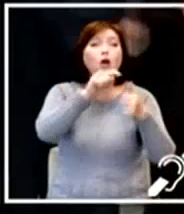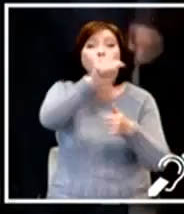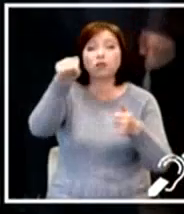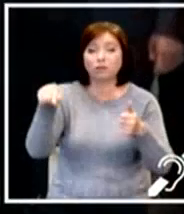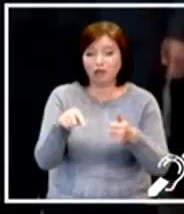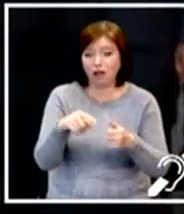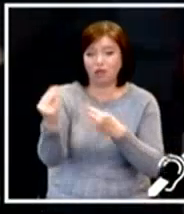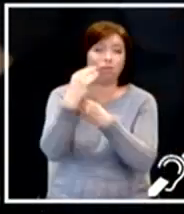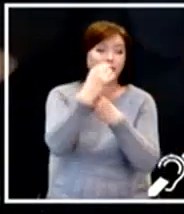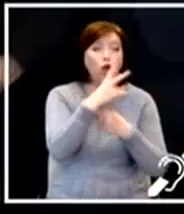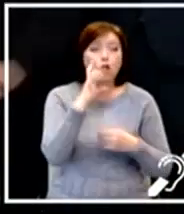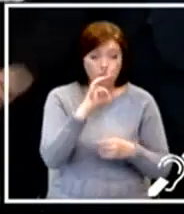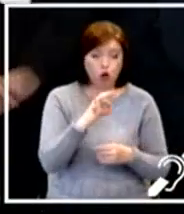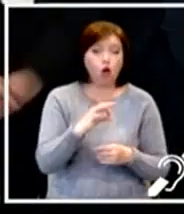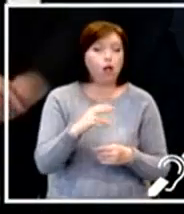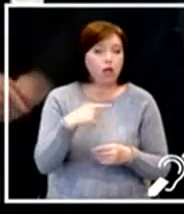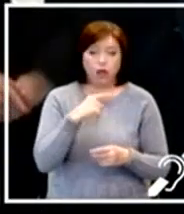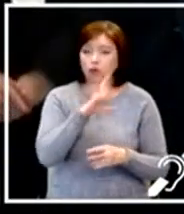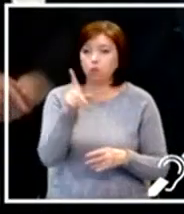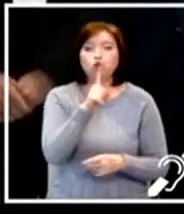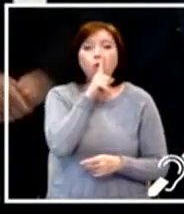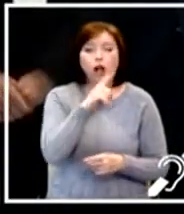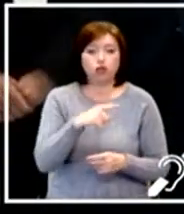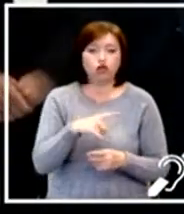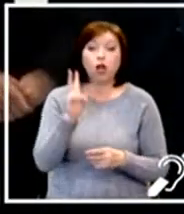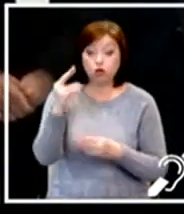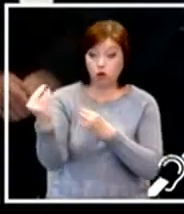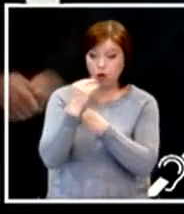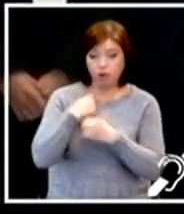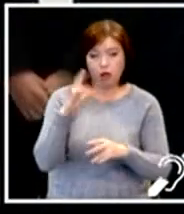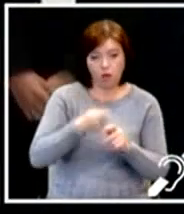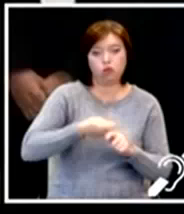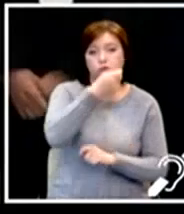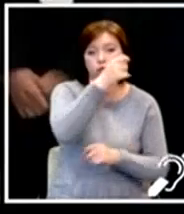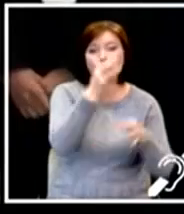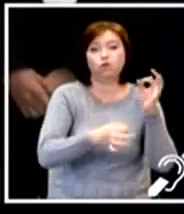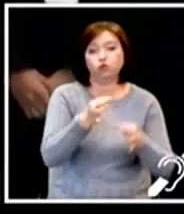electorali, dar nu vor ezita să-i atace în instanță pe cei care îi vor defăima.